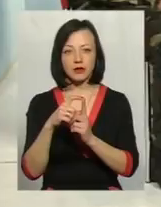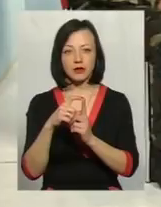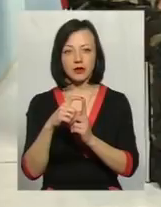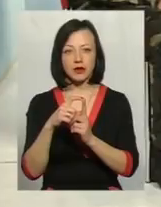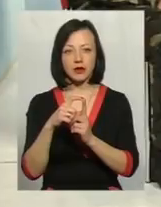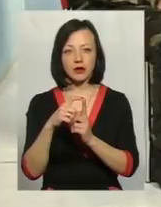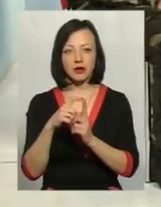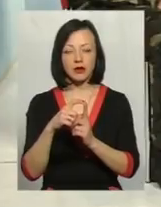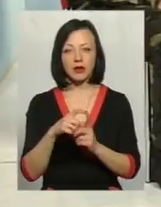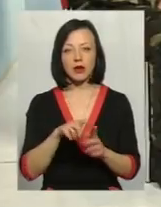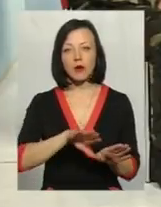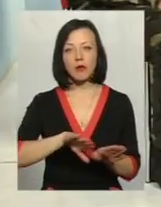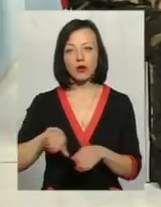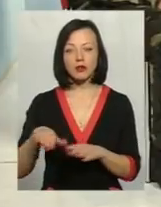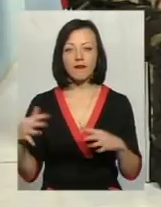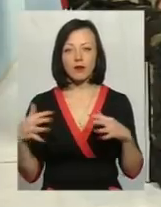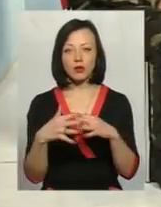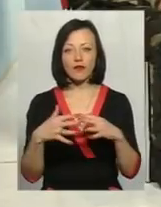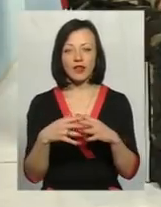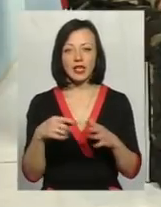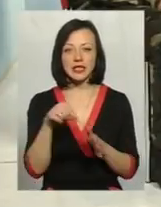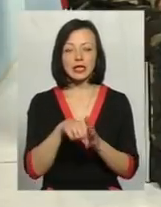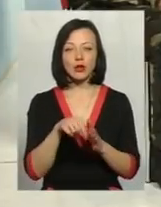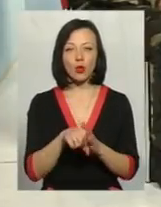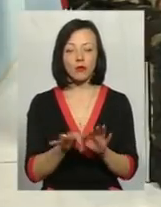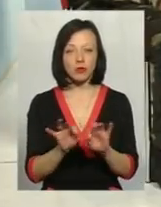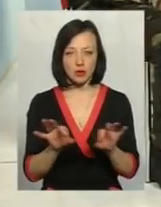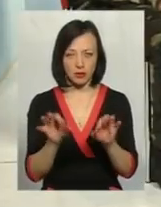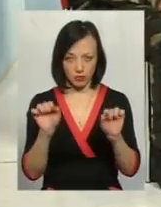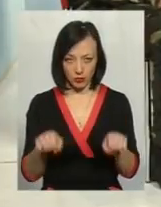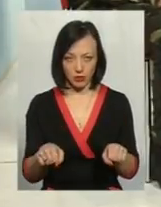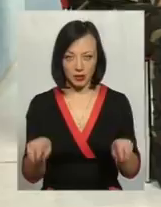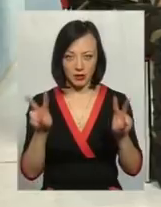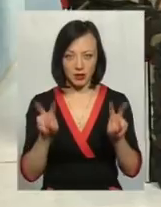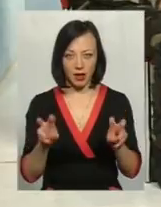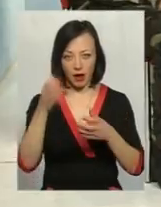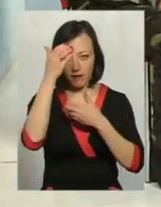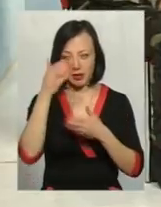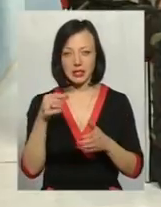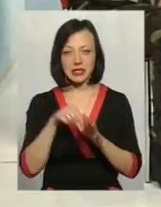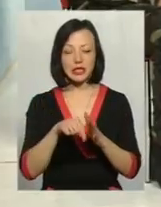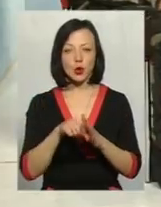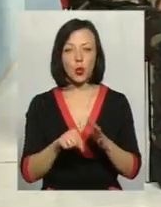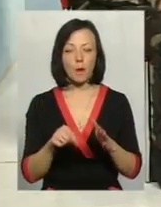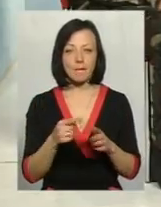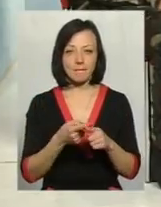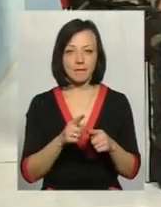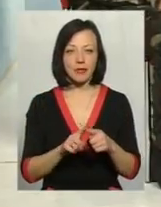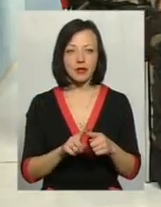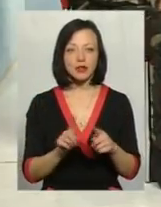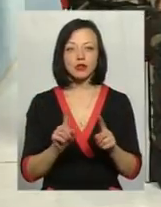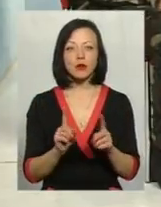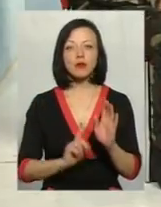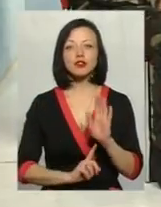процитую, постфронтовий синдром. Можете розказати, що це таке? Ще називають афганський синдром. Це то, що